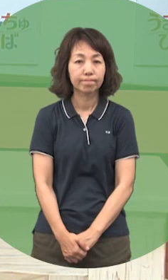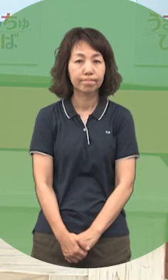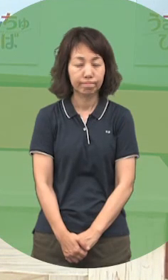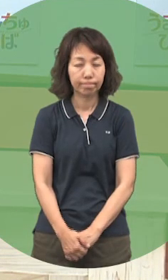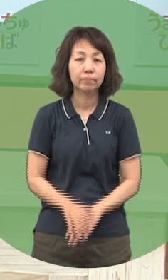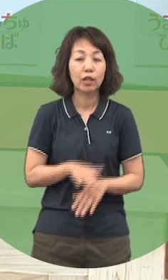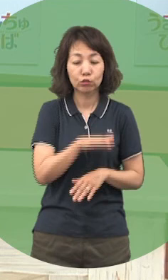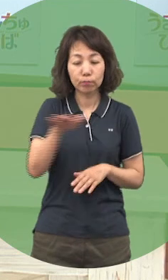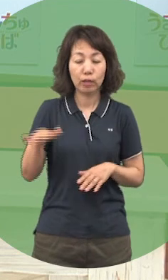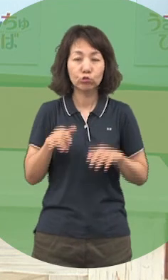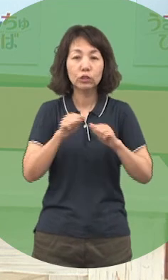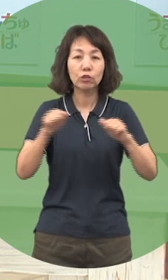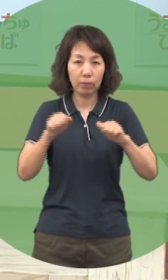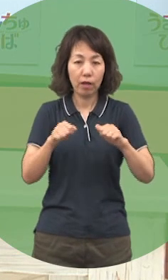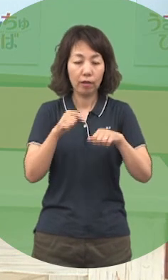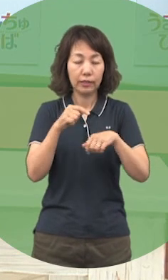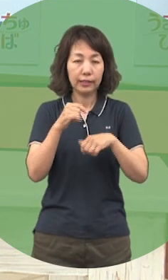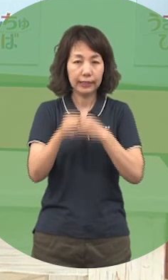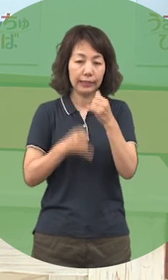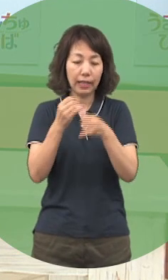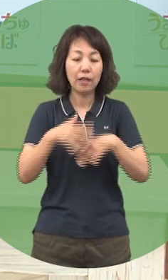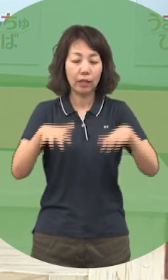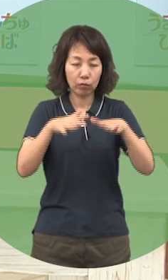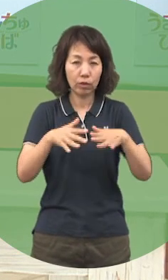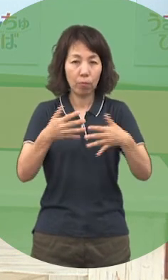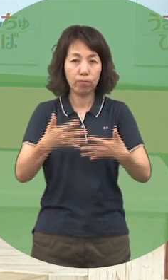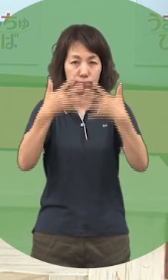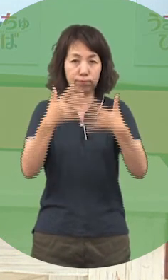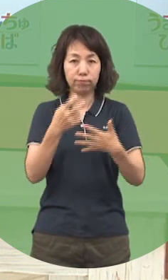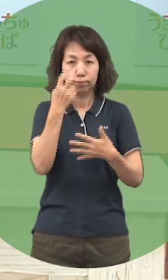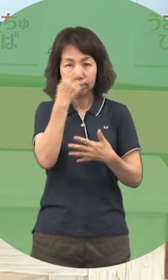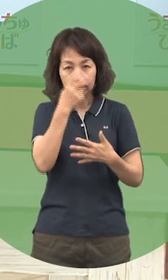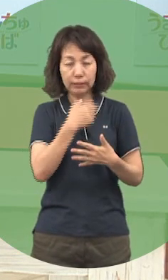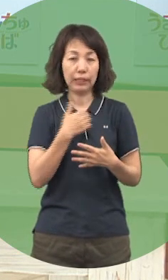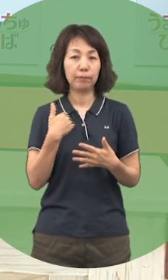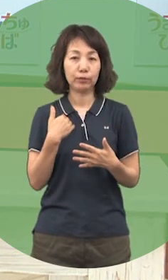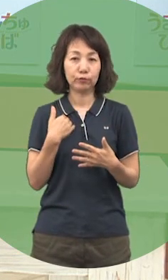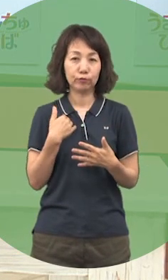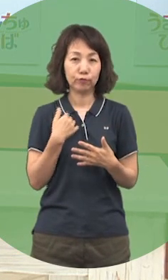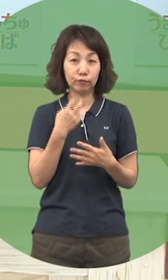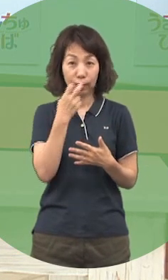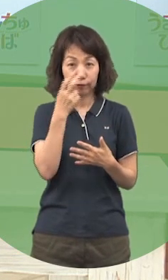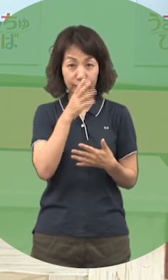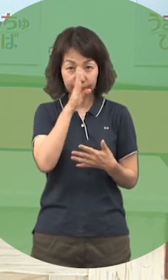ウマンチュ広場はインターネットでもご覧いただけます。ぜひチェックしてくださいね。